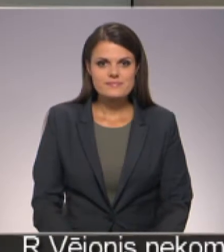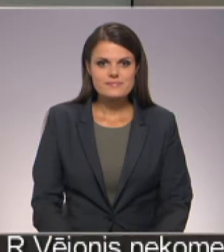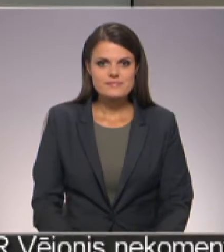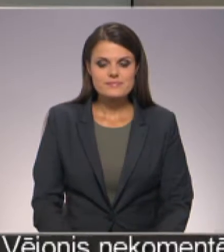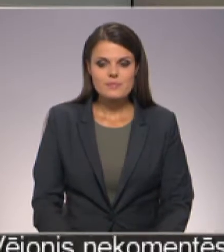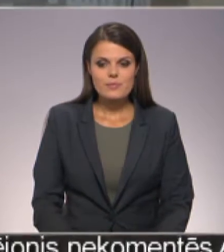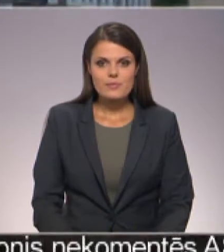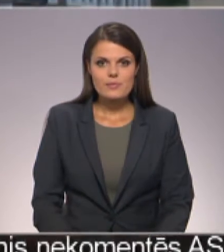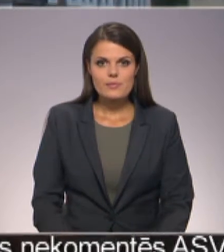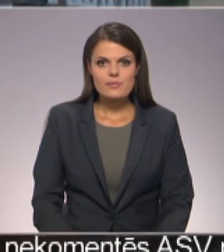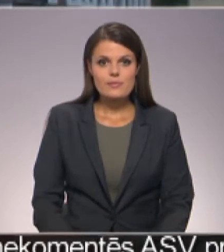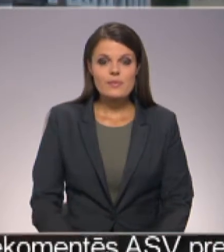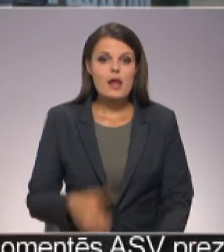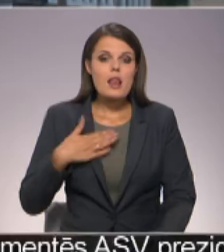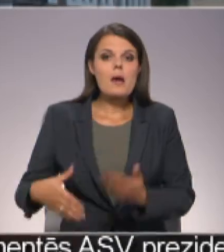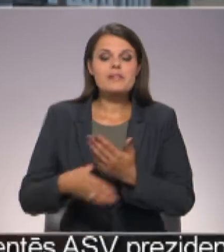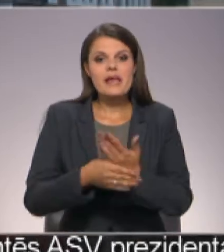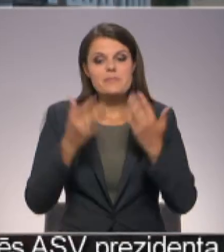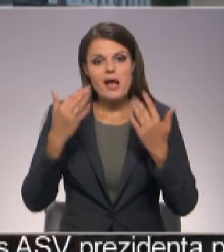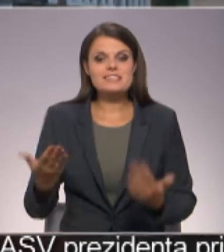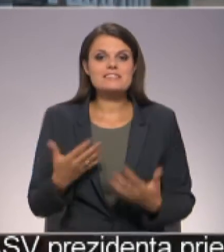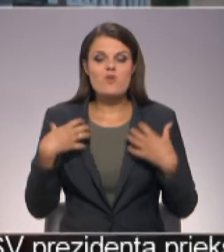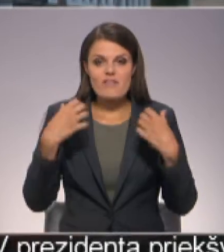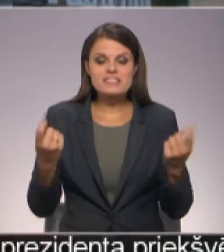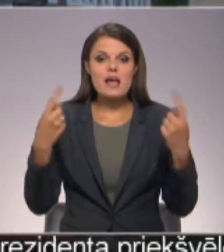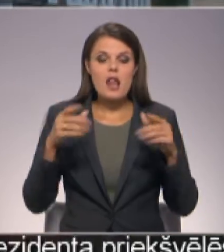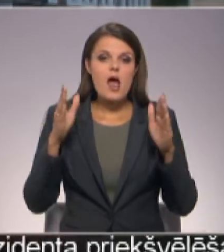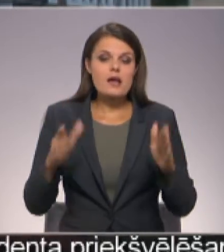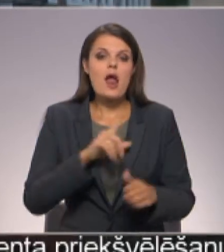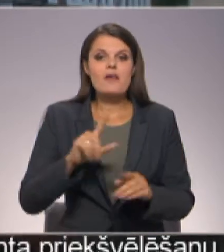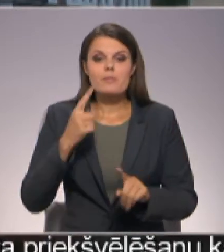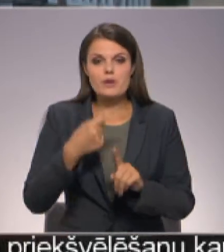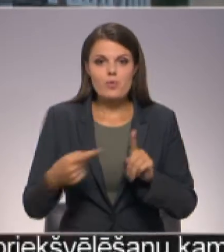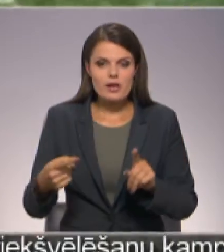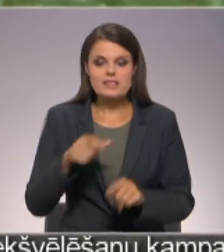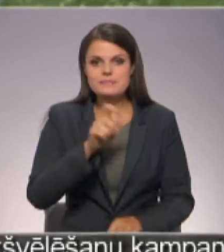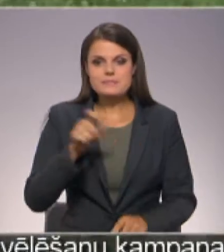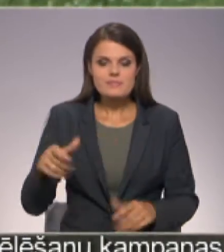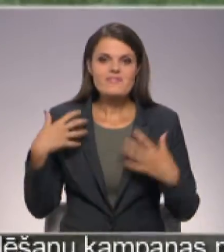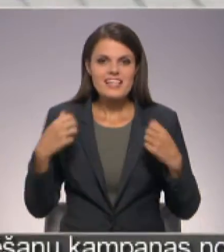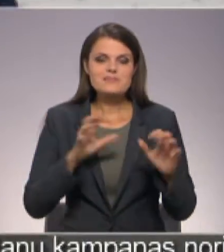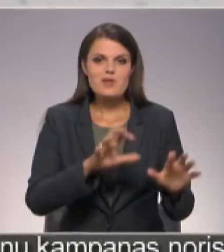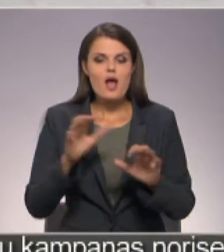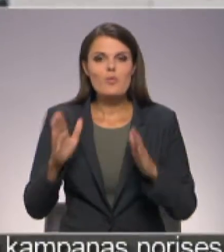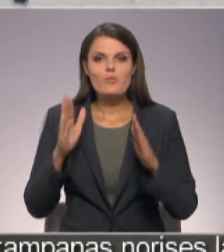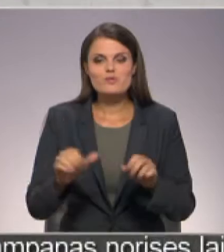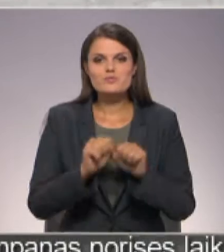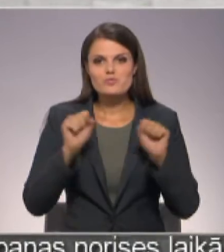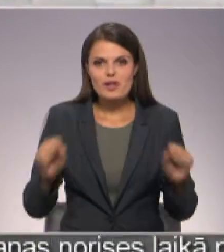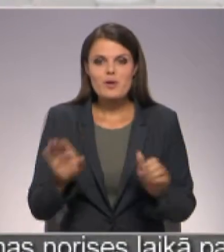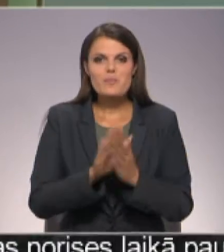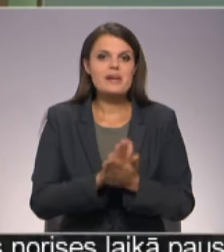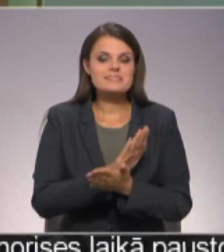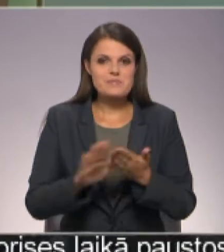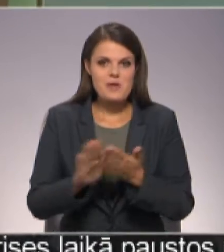kolēģi. Labdarības akcijas Dzīvo vesels laikā Latvijā pirmo reizi iedzīvotājiem veselības aprūpe būs nodrošināta bez